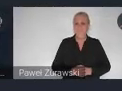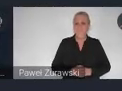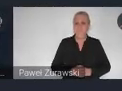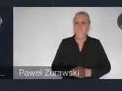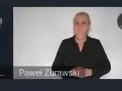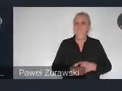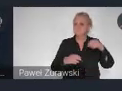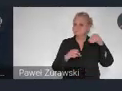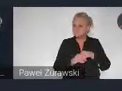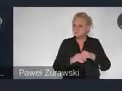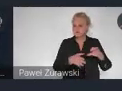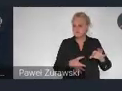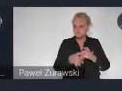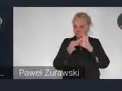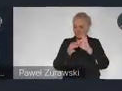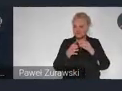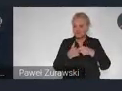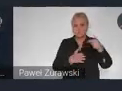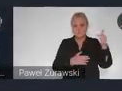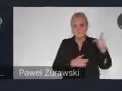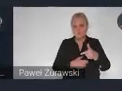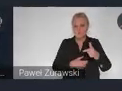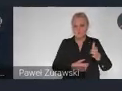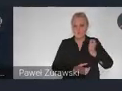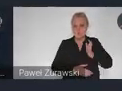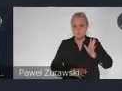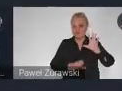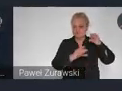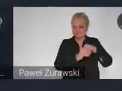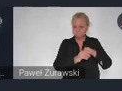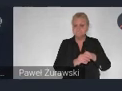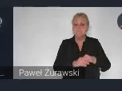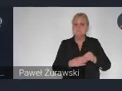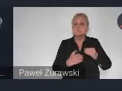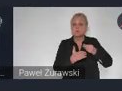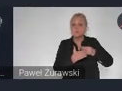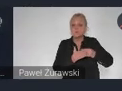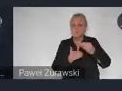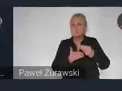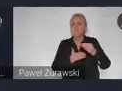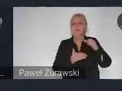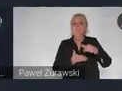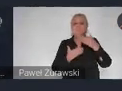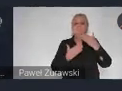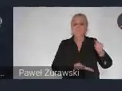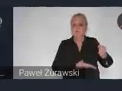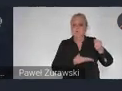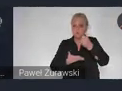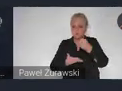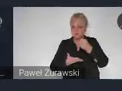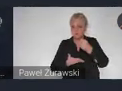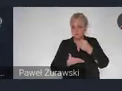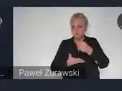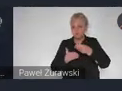które dotyczy właśnie konieczności ubezpieczenia zakupionych z dotacji środków trwałych